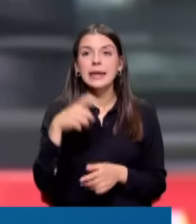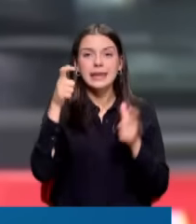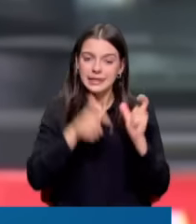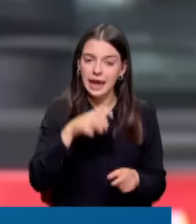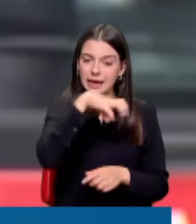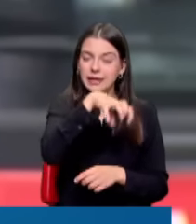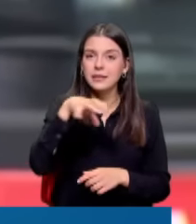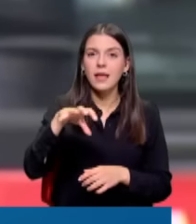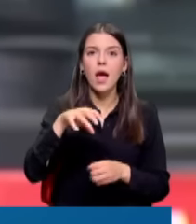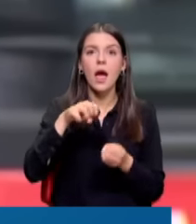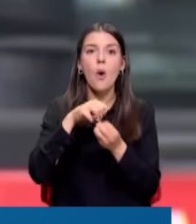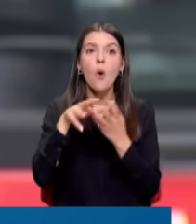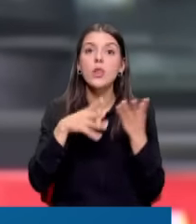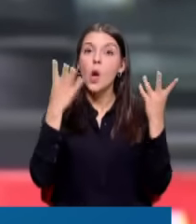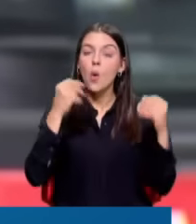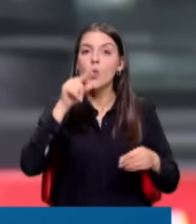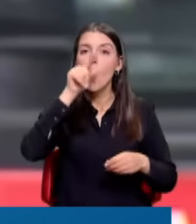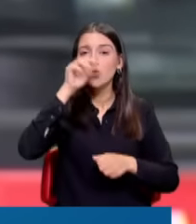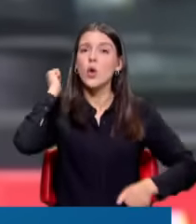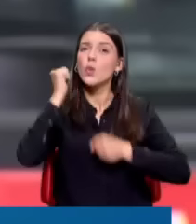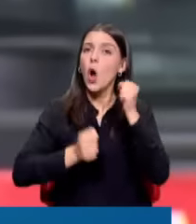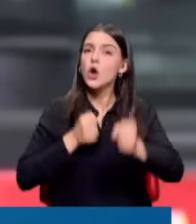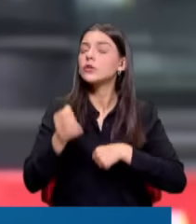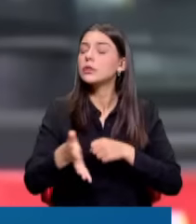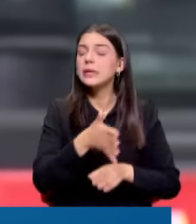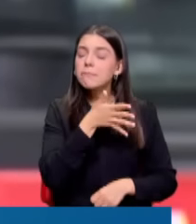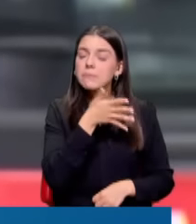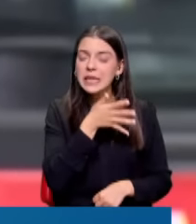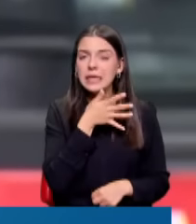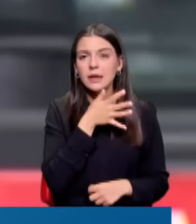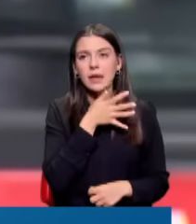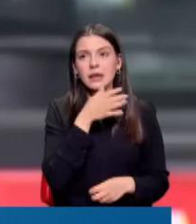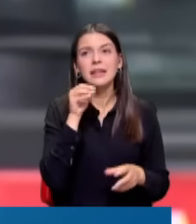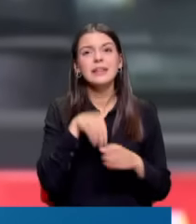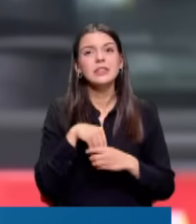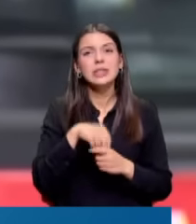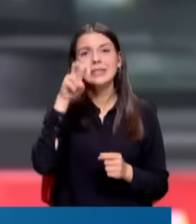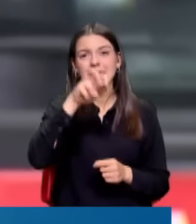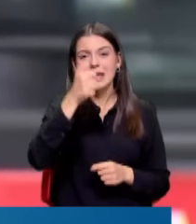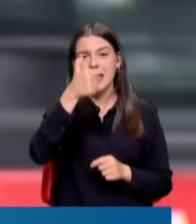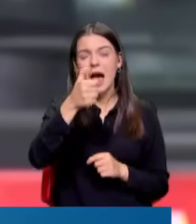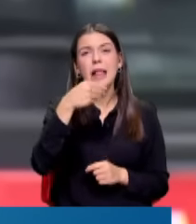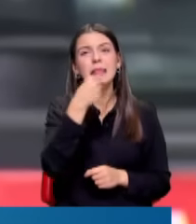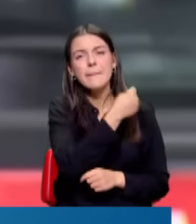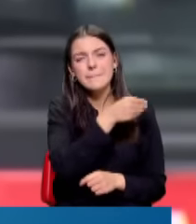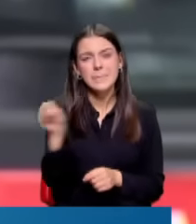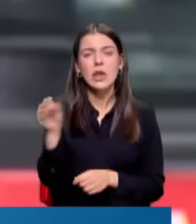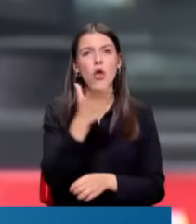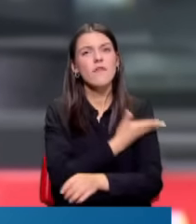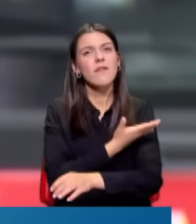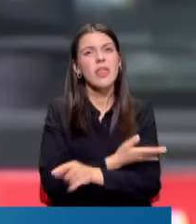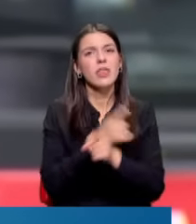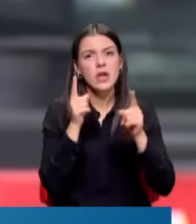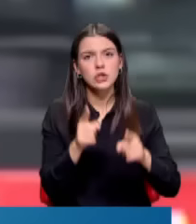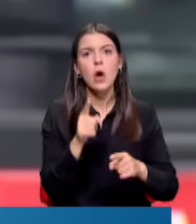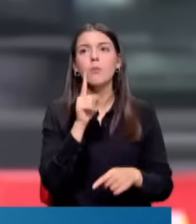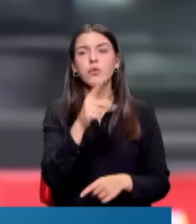afet olduğunda oraya koştuğunu bildikleri için 86 milyon yurttaşımıza